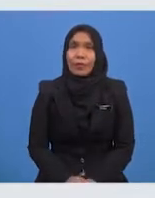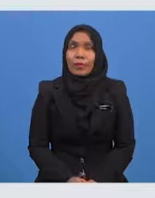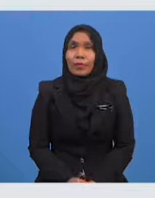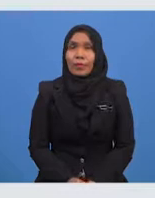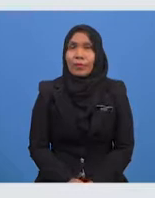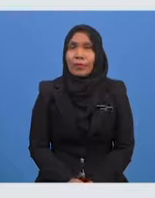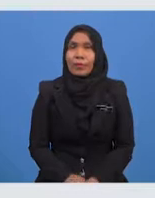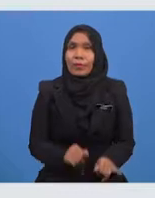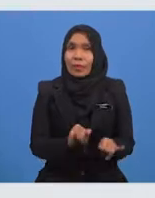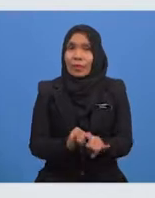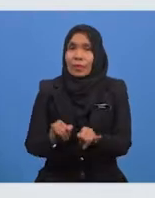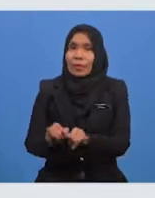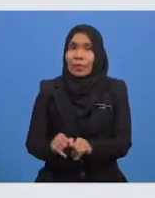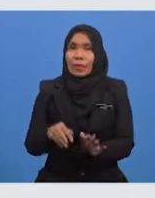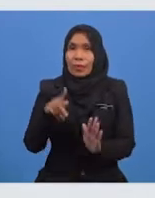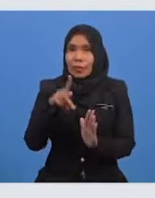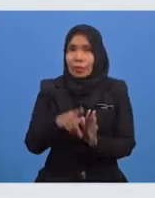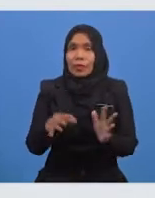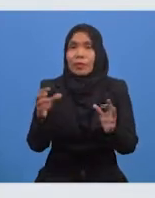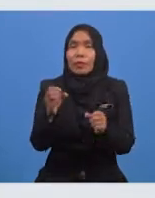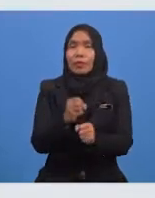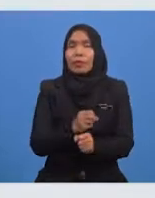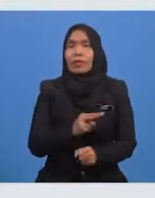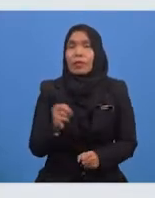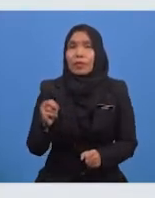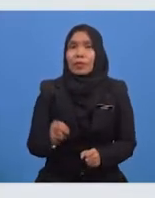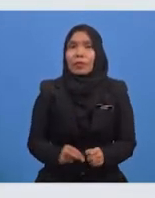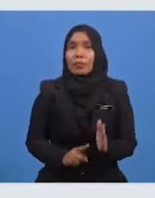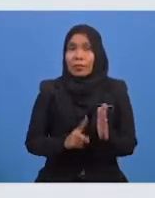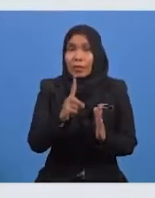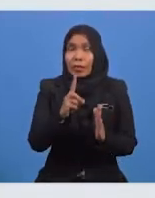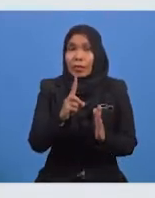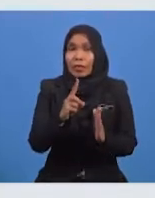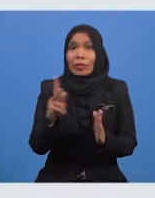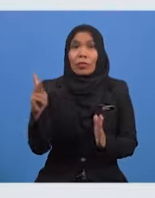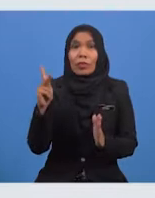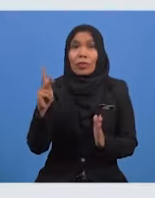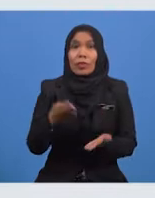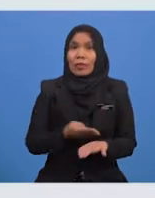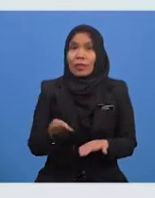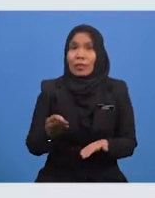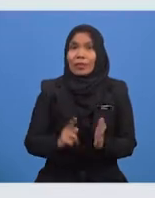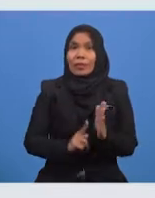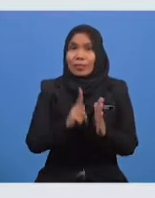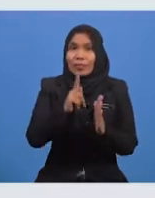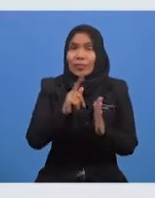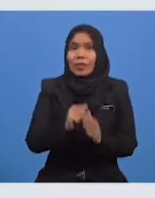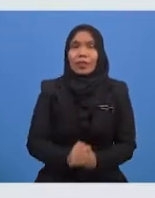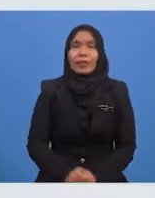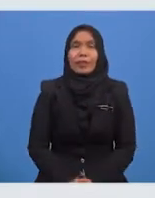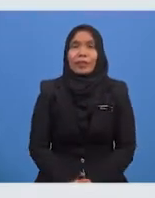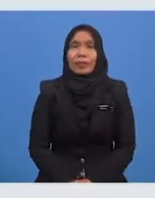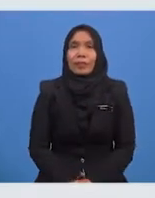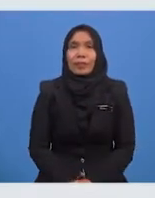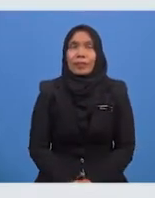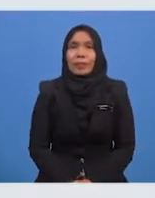maka kuasa beli juga meningkat. Keadaan ekonomi yang mengembang membolehkan perniagaan